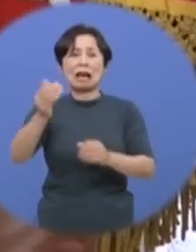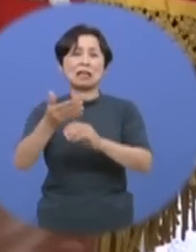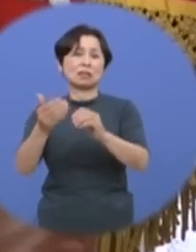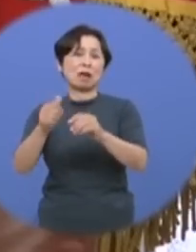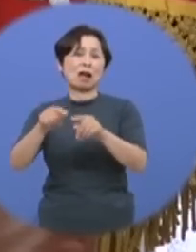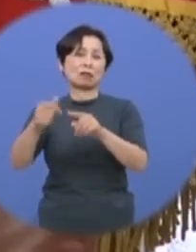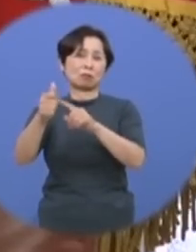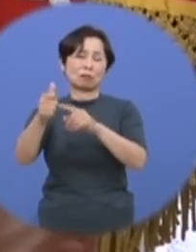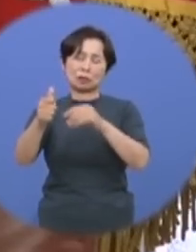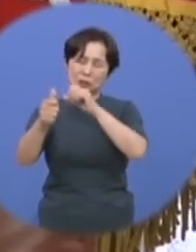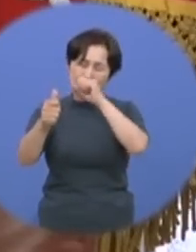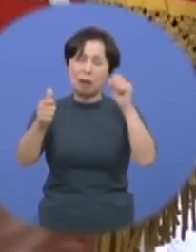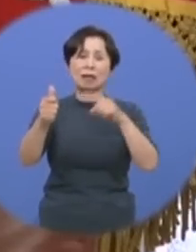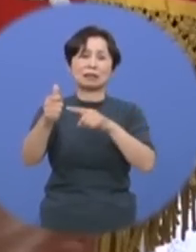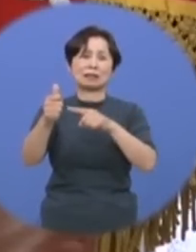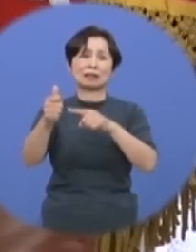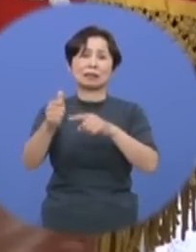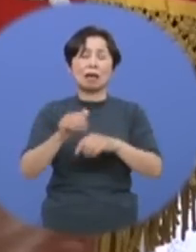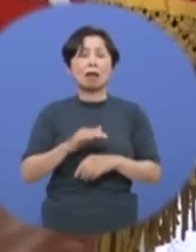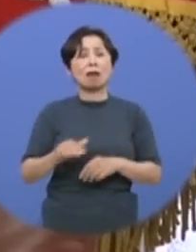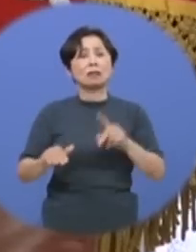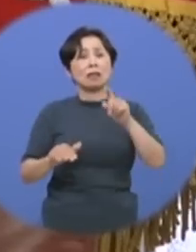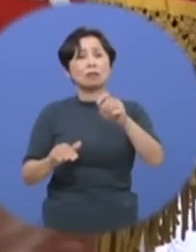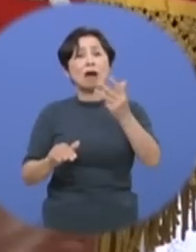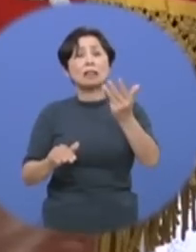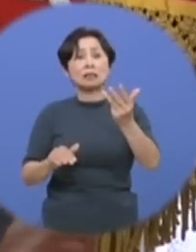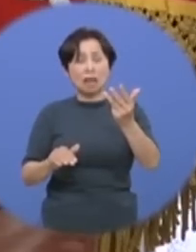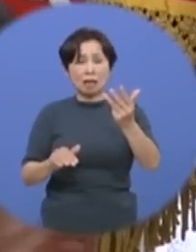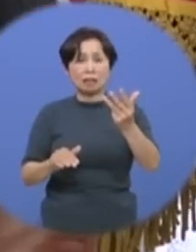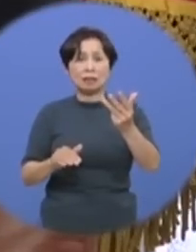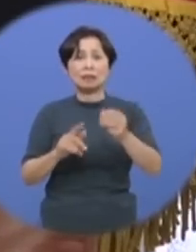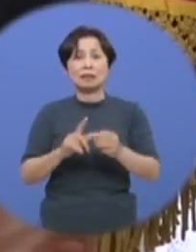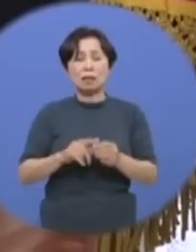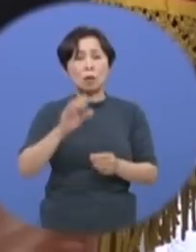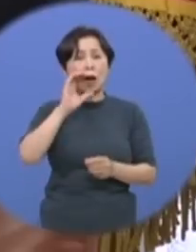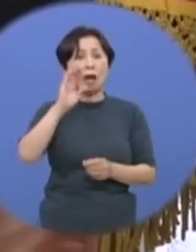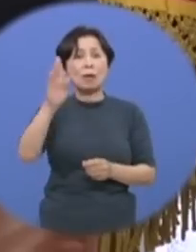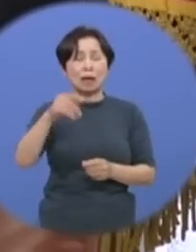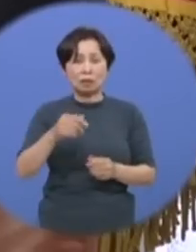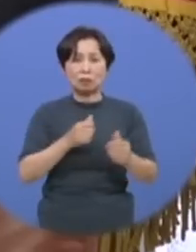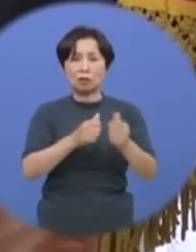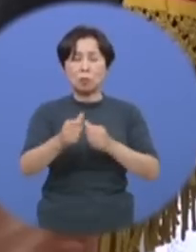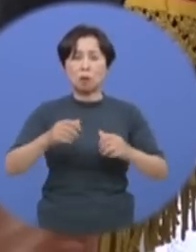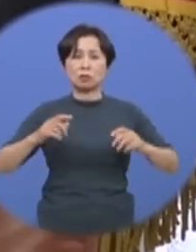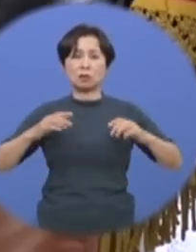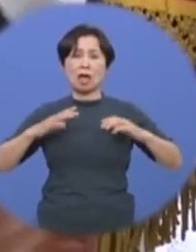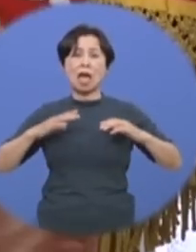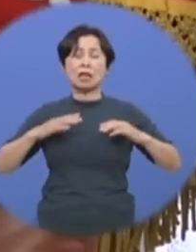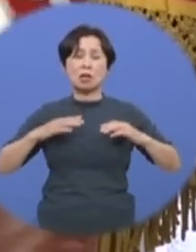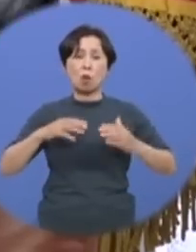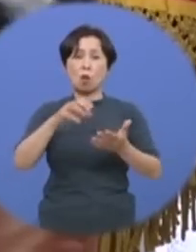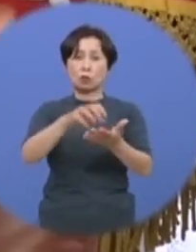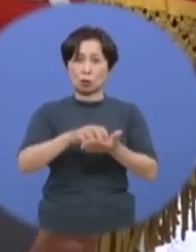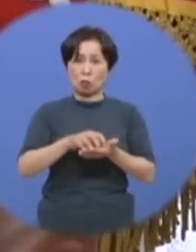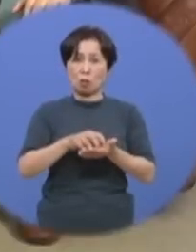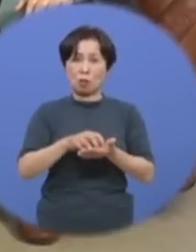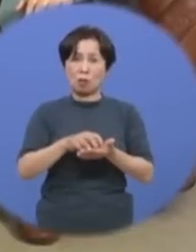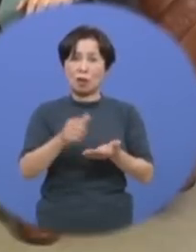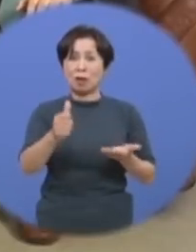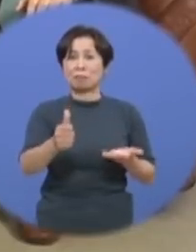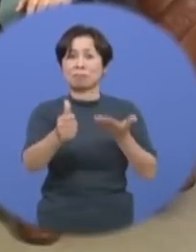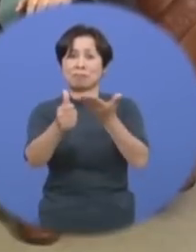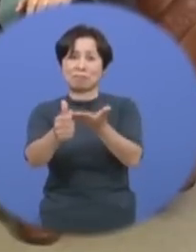和歌山県平成18年スポーツ栄養女王ってこれまあ一番得ないスポーツの世界の主要なんです